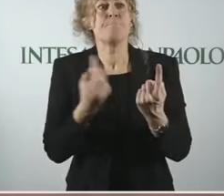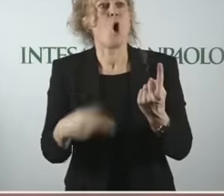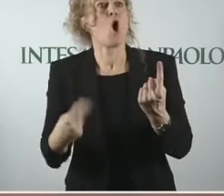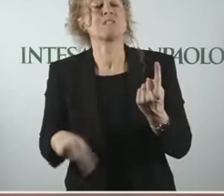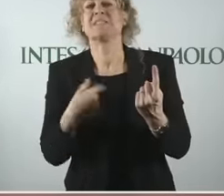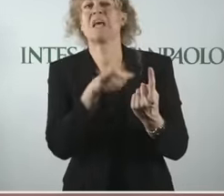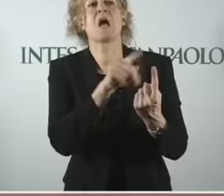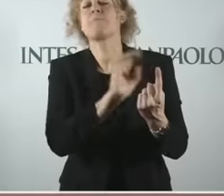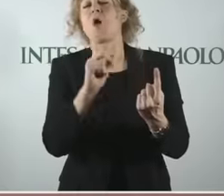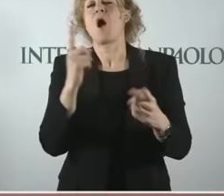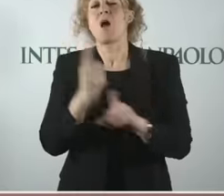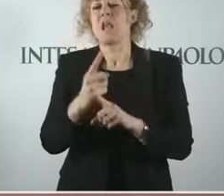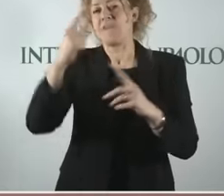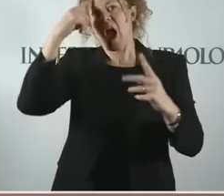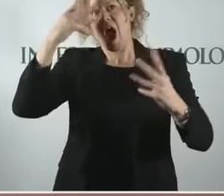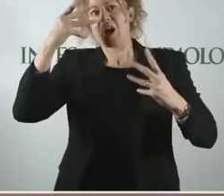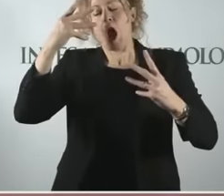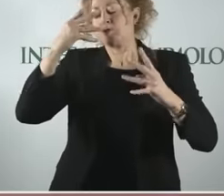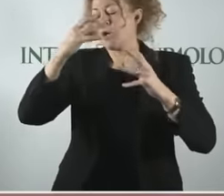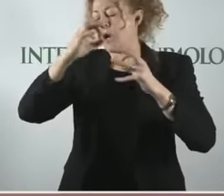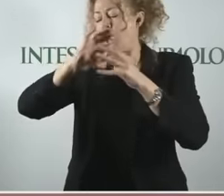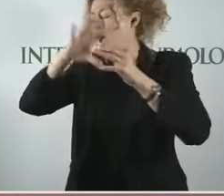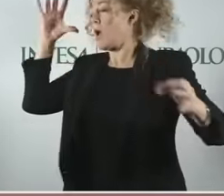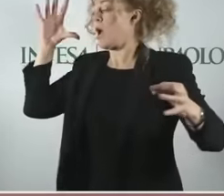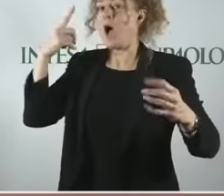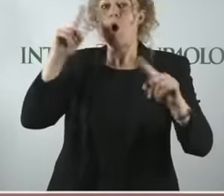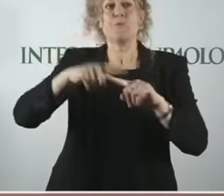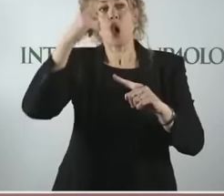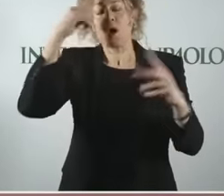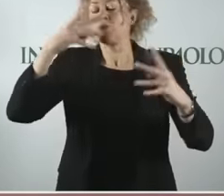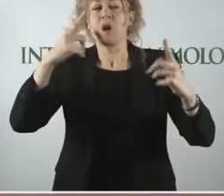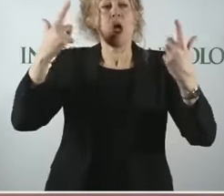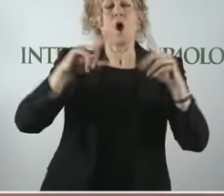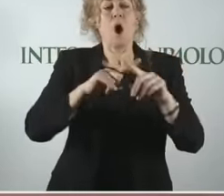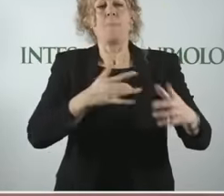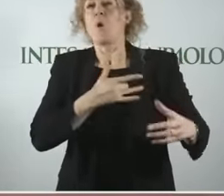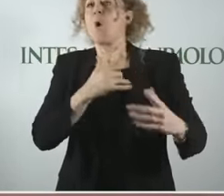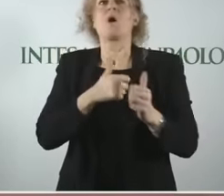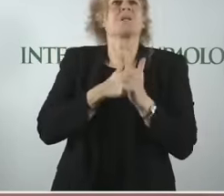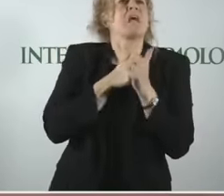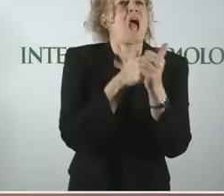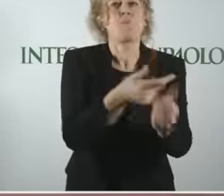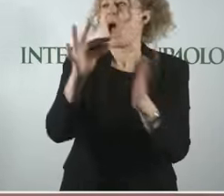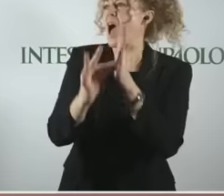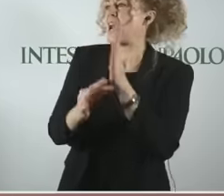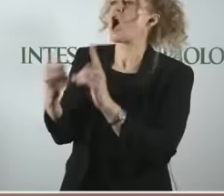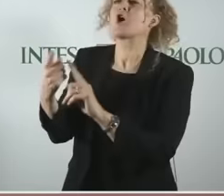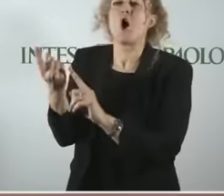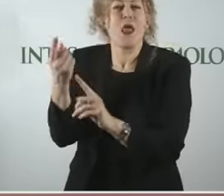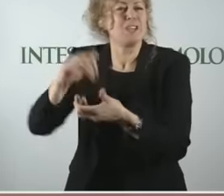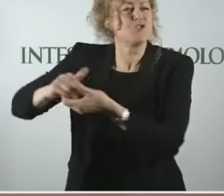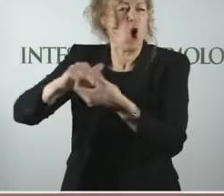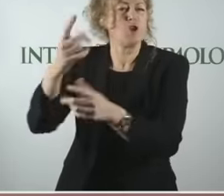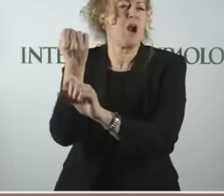è una cosa che mi fa sragionare che mi fa comportare in modo irragionevole con tutte le regole sociali e quindi una cosa